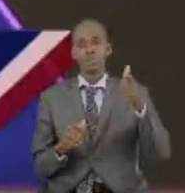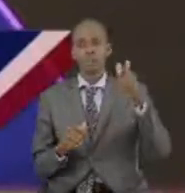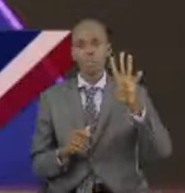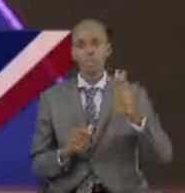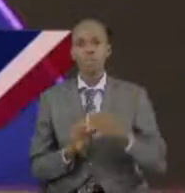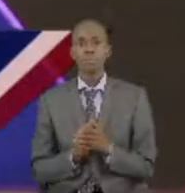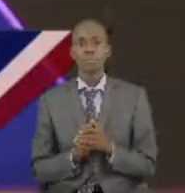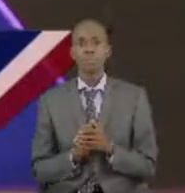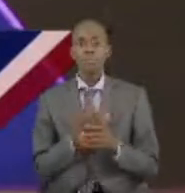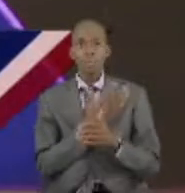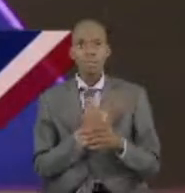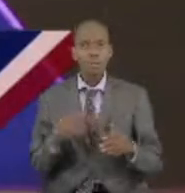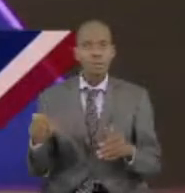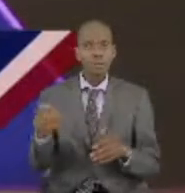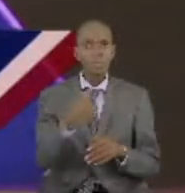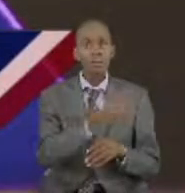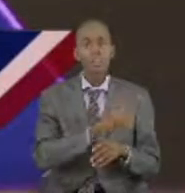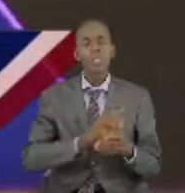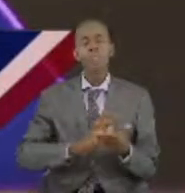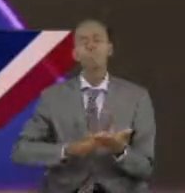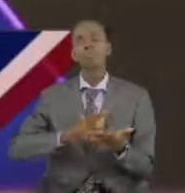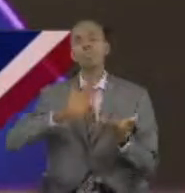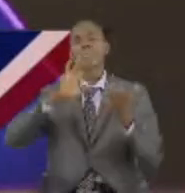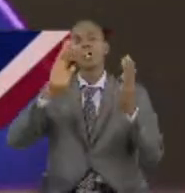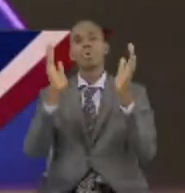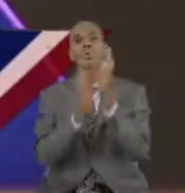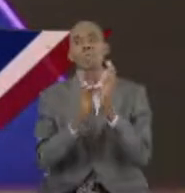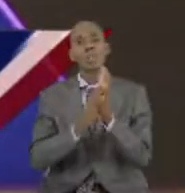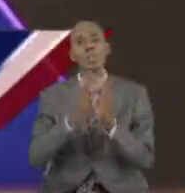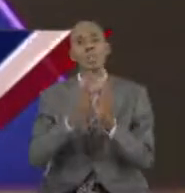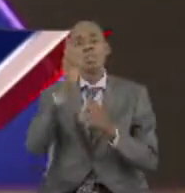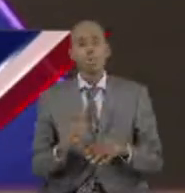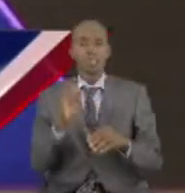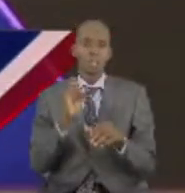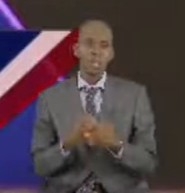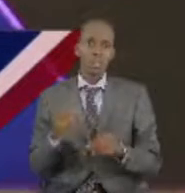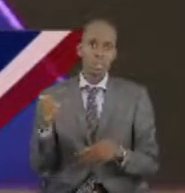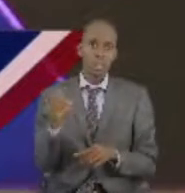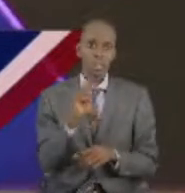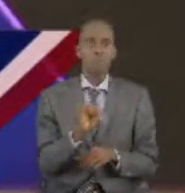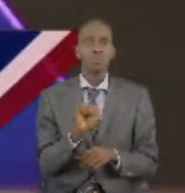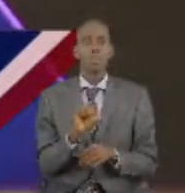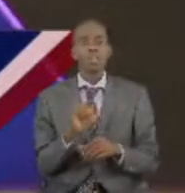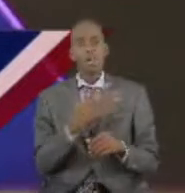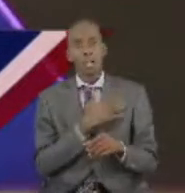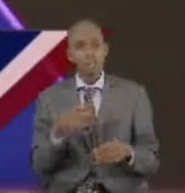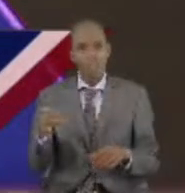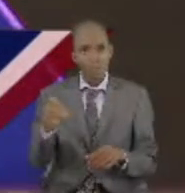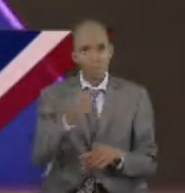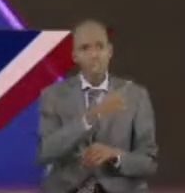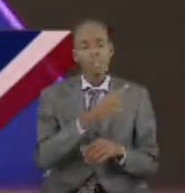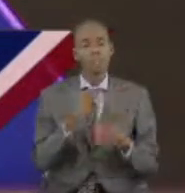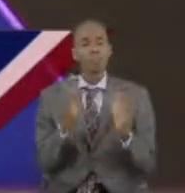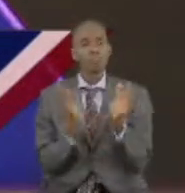et el bulli fier à dieu à mon sujet et elle brille fier dieu